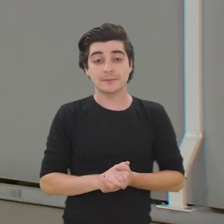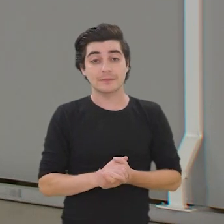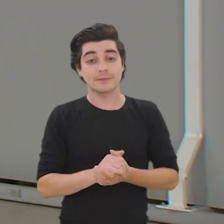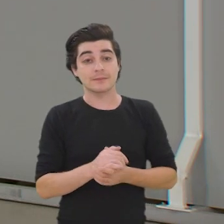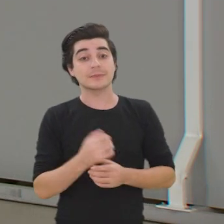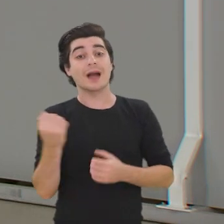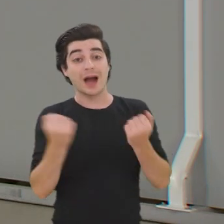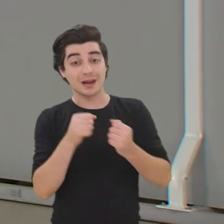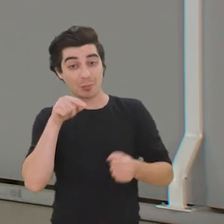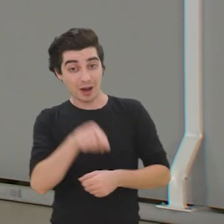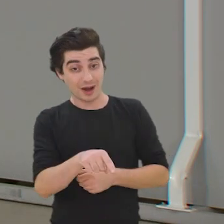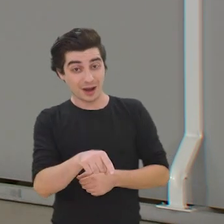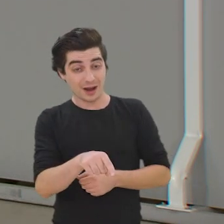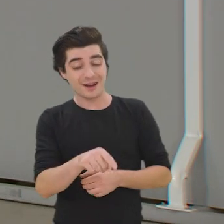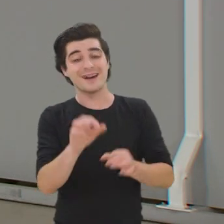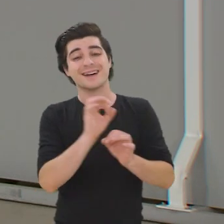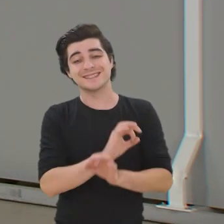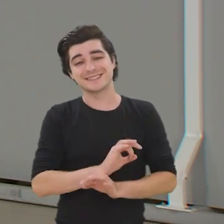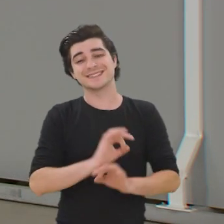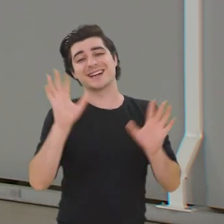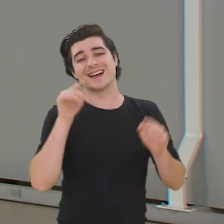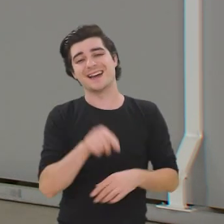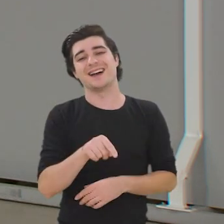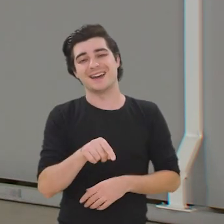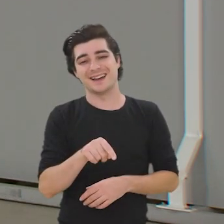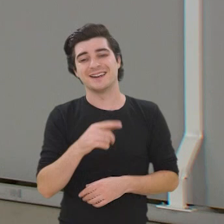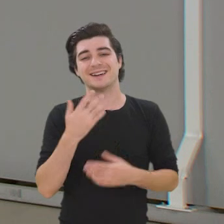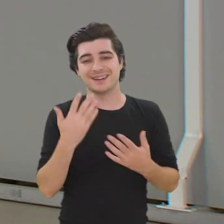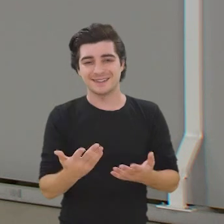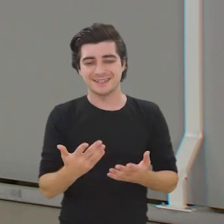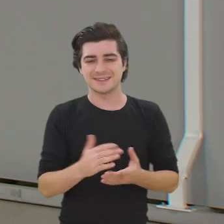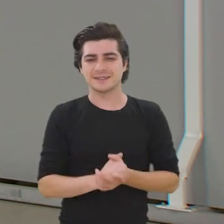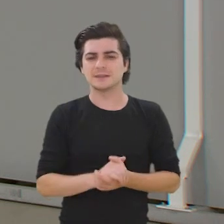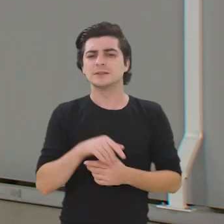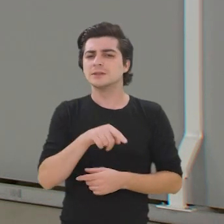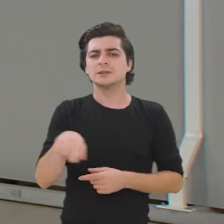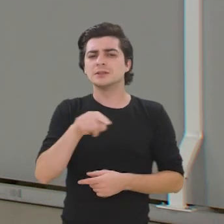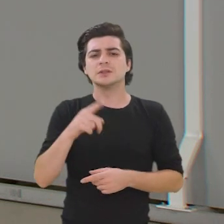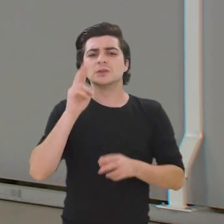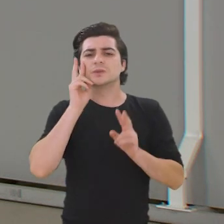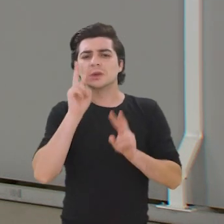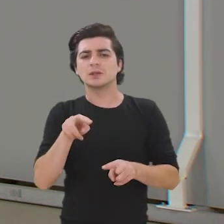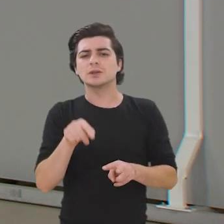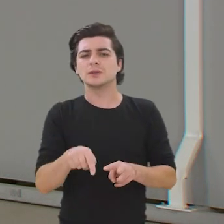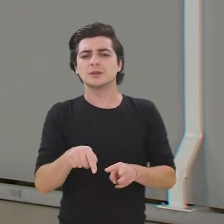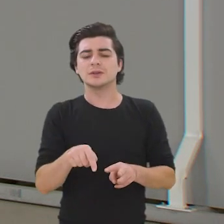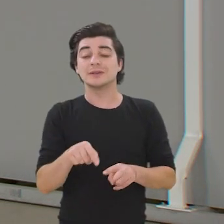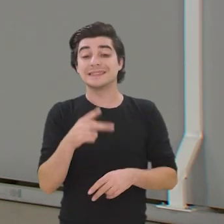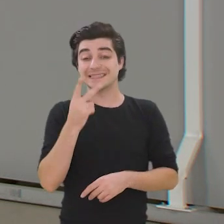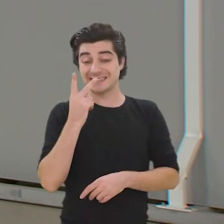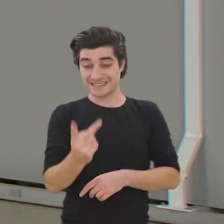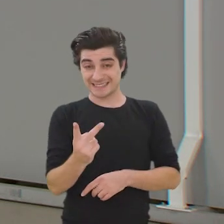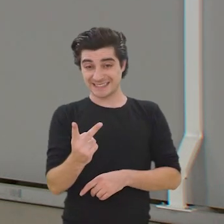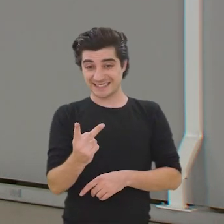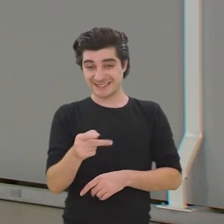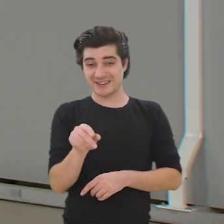Arabayı gösterdi Nur Banu. Harikasın Nur Banu. Burada görmüş olduğunuz iki